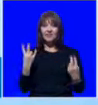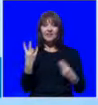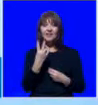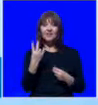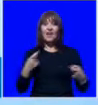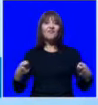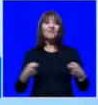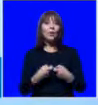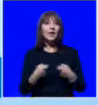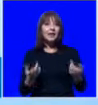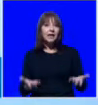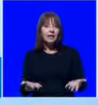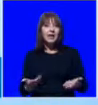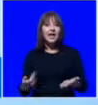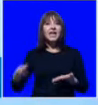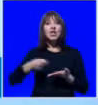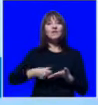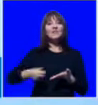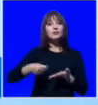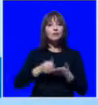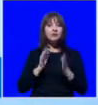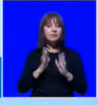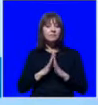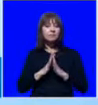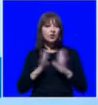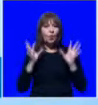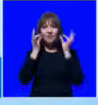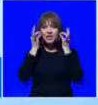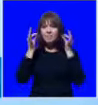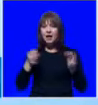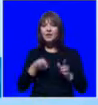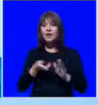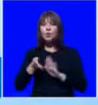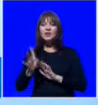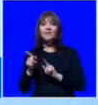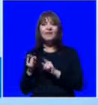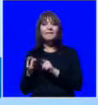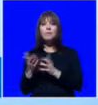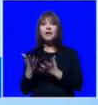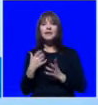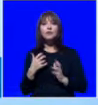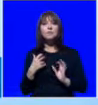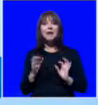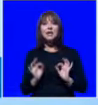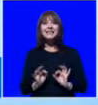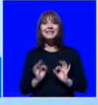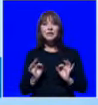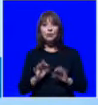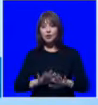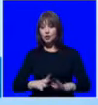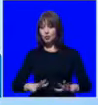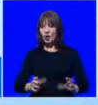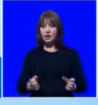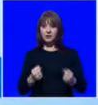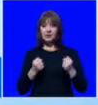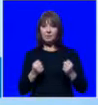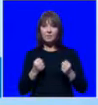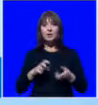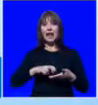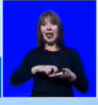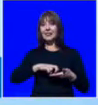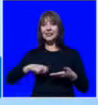са страшно внимателни. Те отиват само там, където са сигурни, че ситуацията е стабилна, че данъците